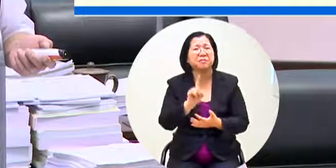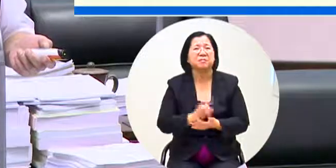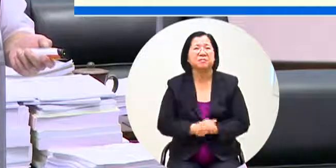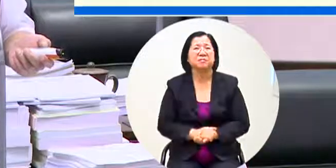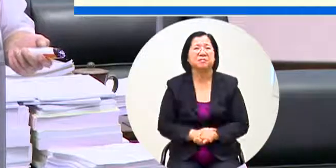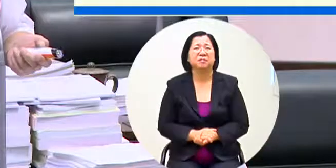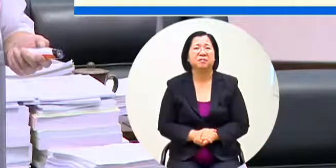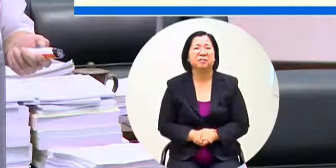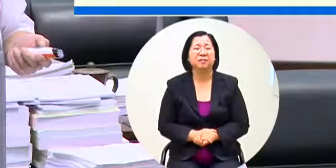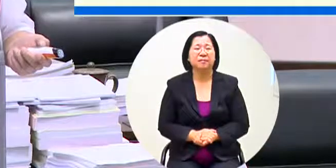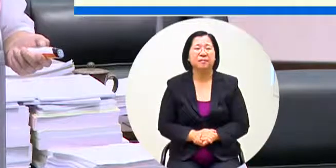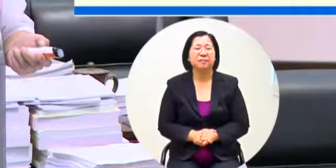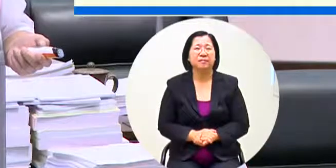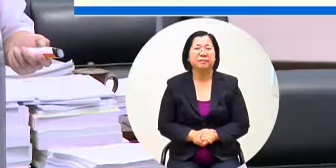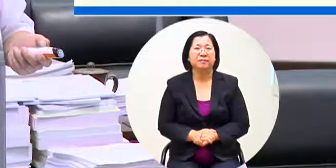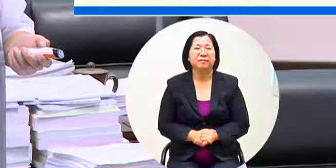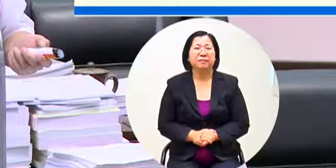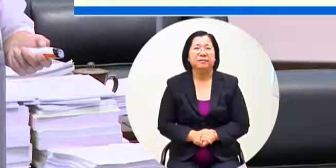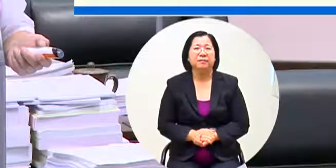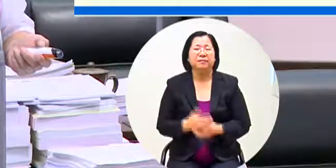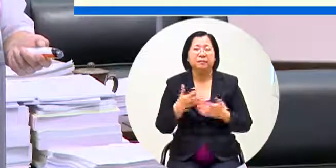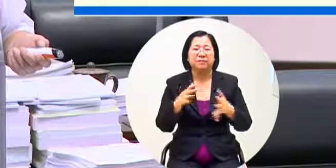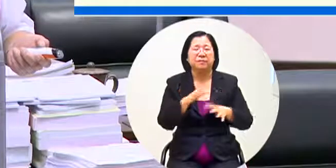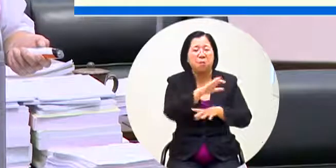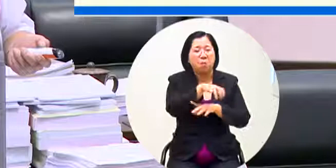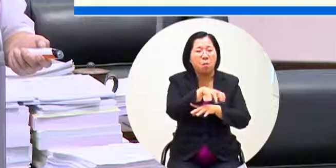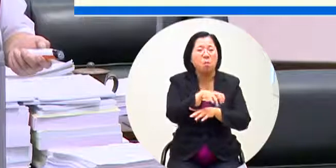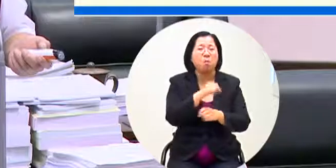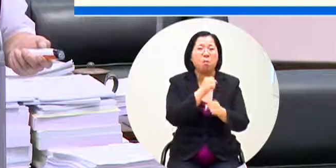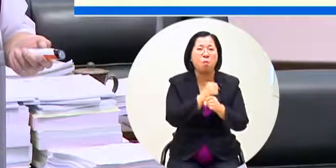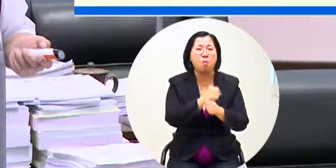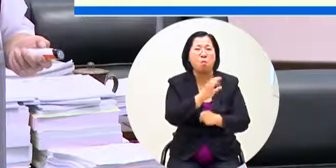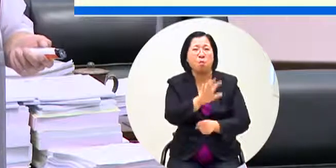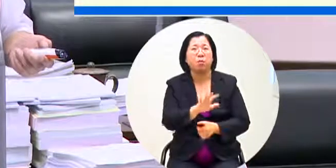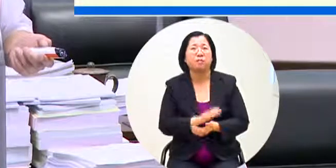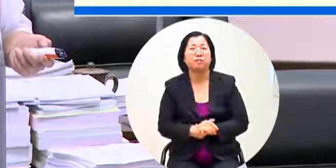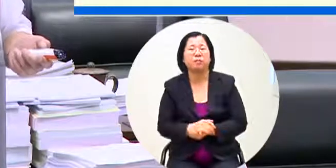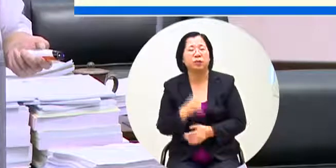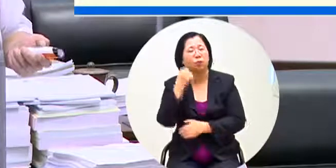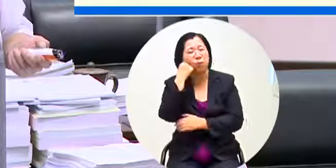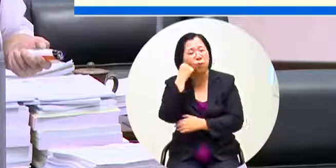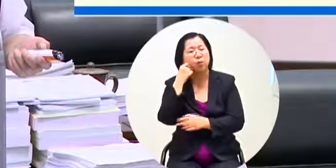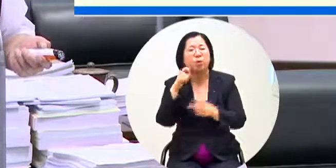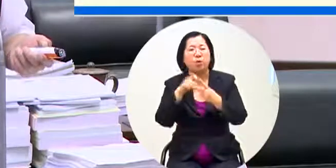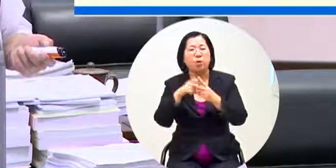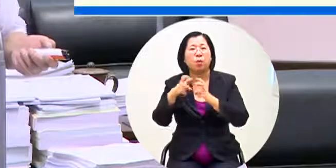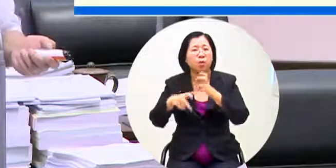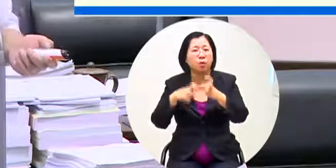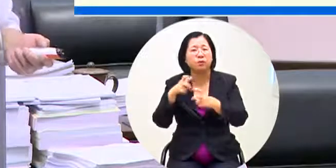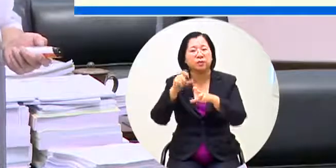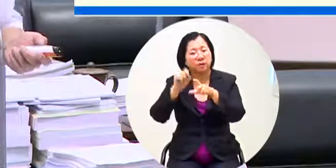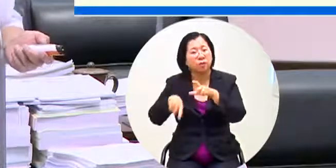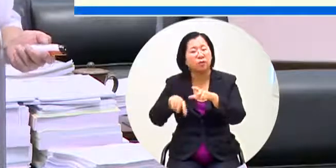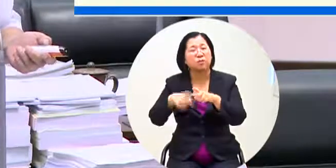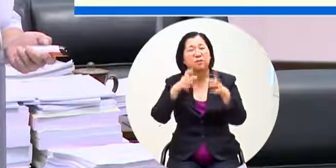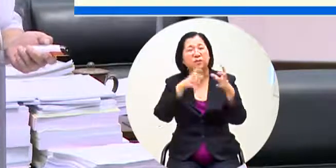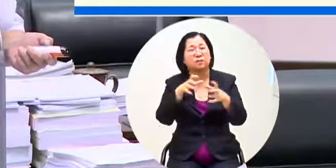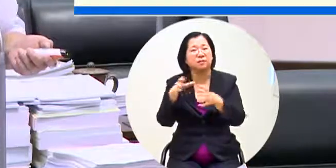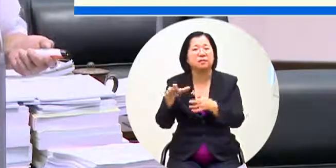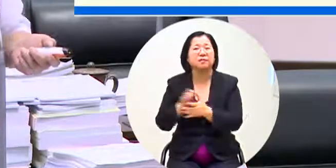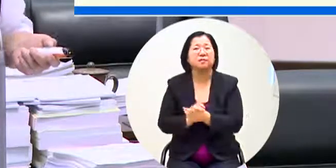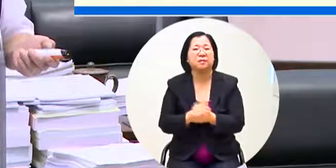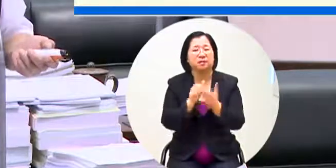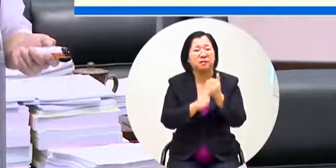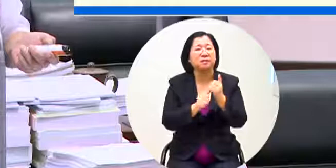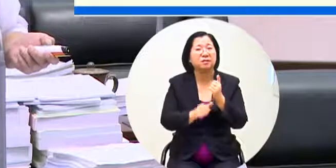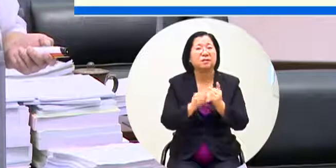做事的，也有真济这个客家工厂公司吼，拢有伫生产营运。那么你应该